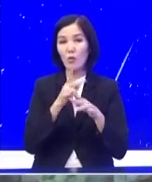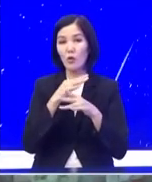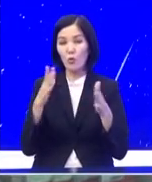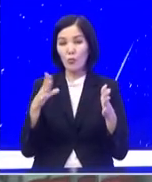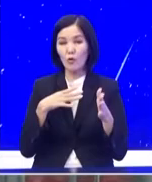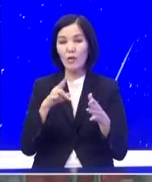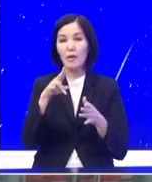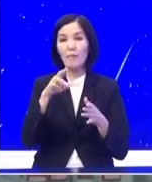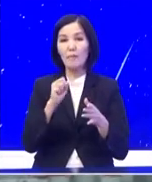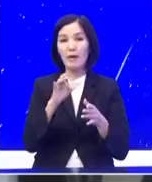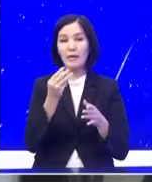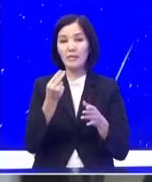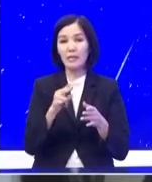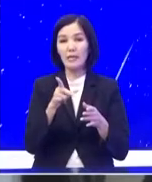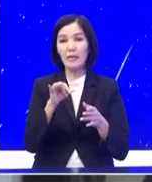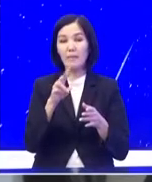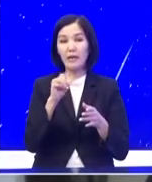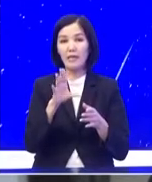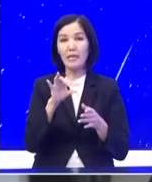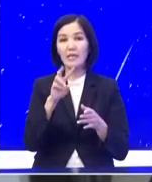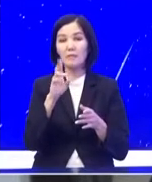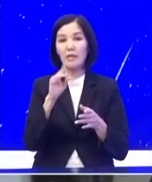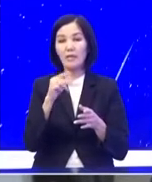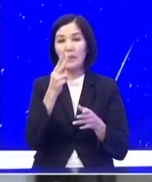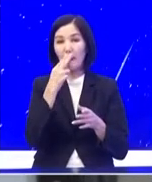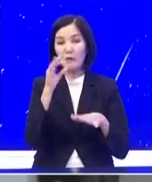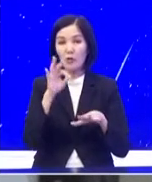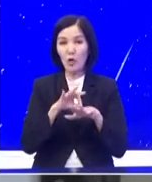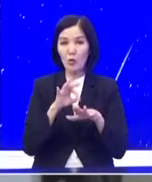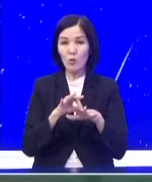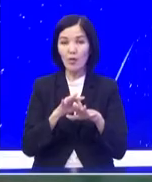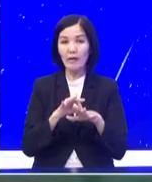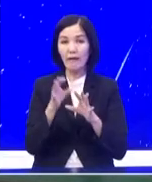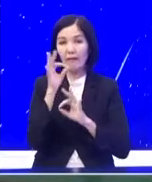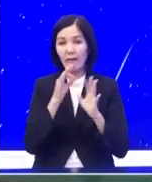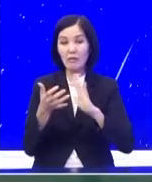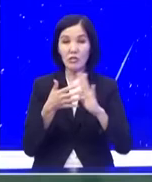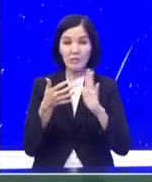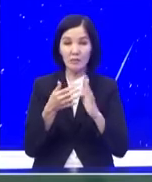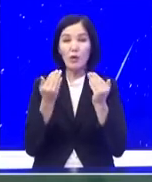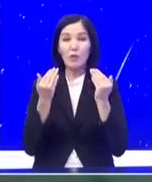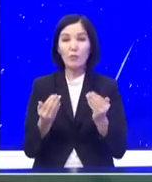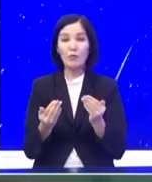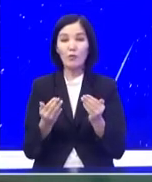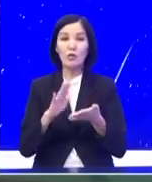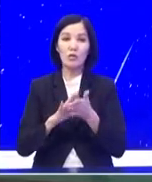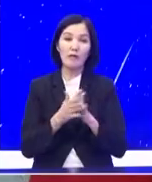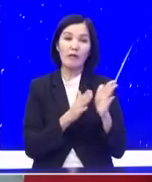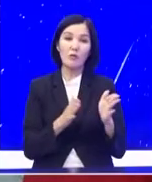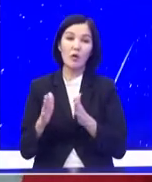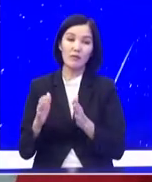Әсіресе парацетамол, кепарин, аспирин сынды вирустық ауруларға қарсы препараттар жетіспеген. Бүгінде жағдай